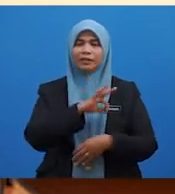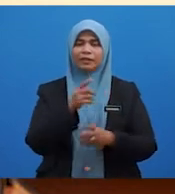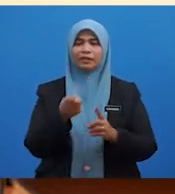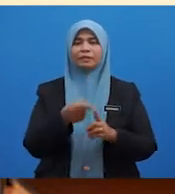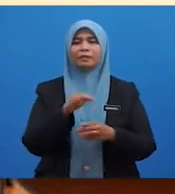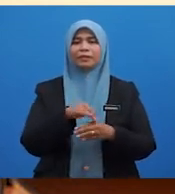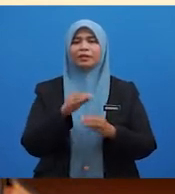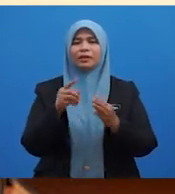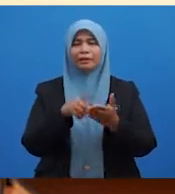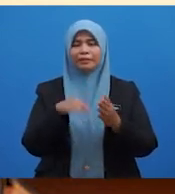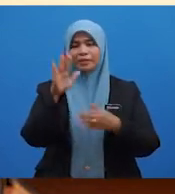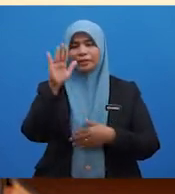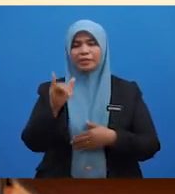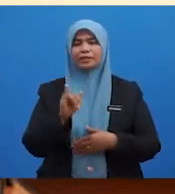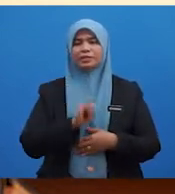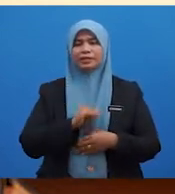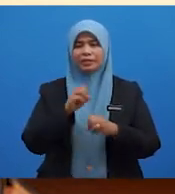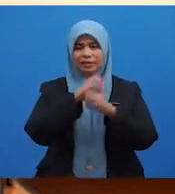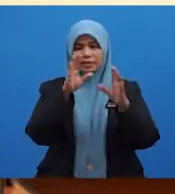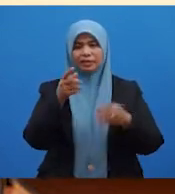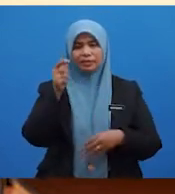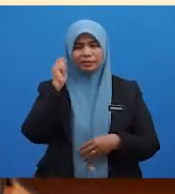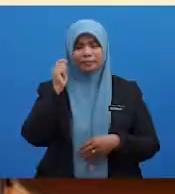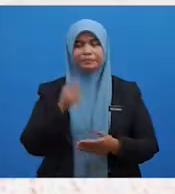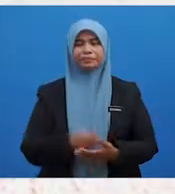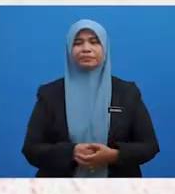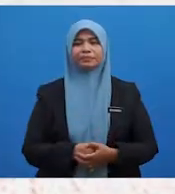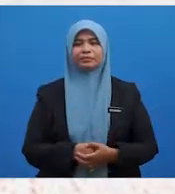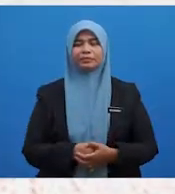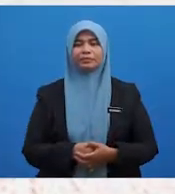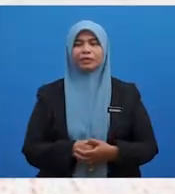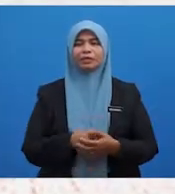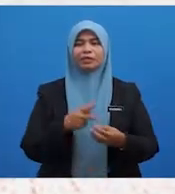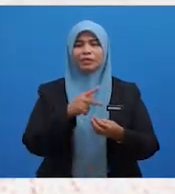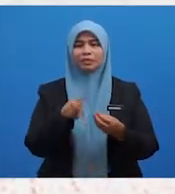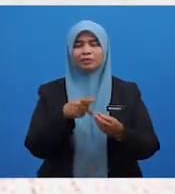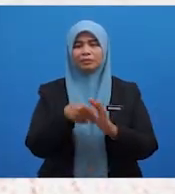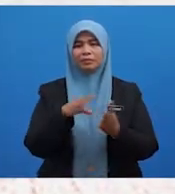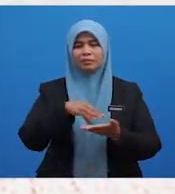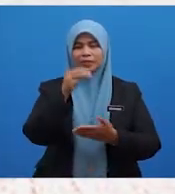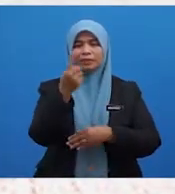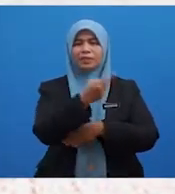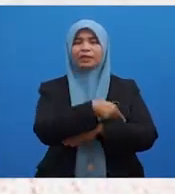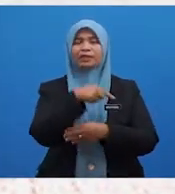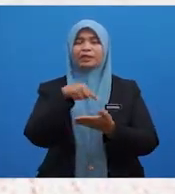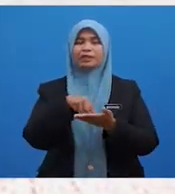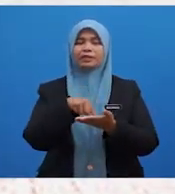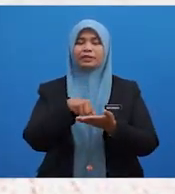manfaat daripada apa yang saya terangkan tadi. Rumusan pembelajaran pada hari